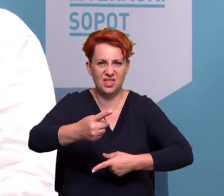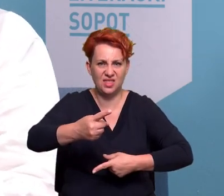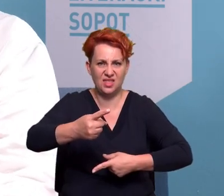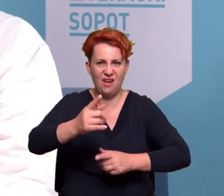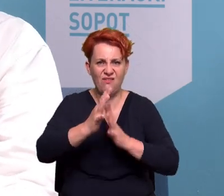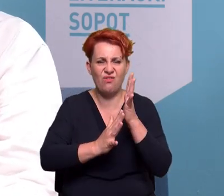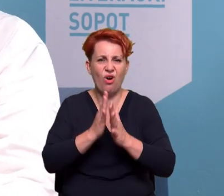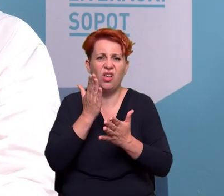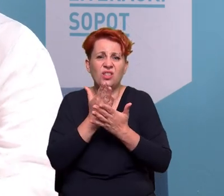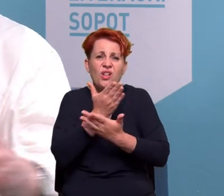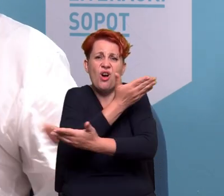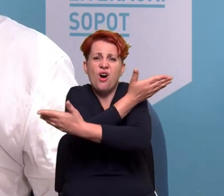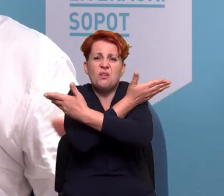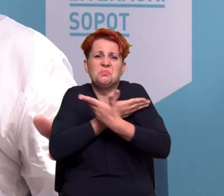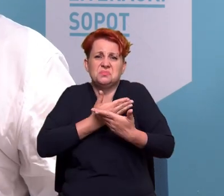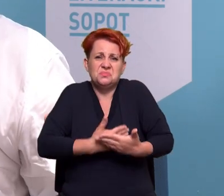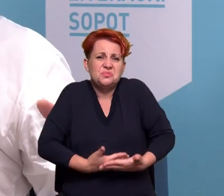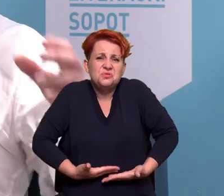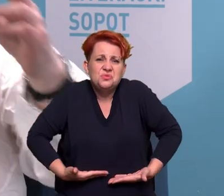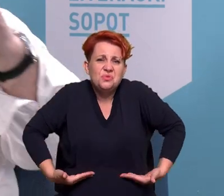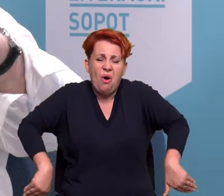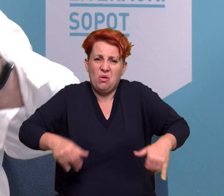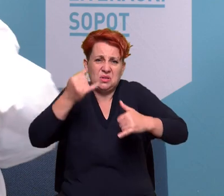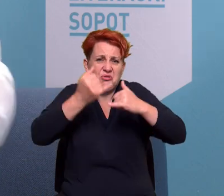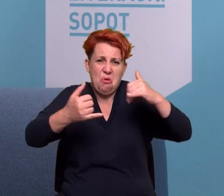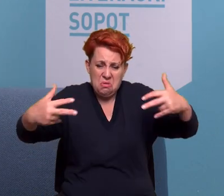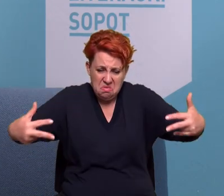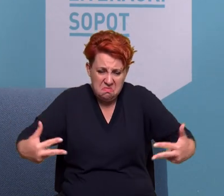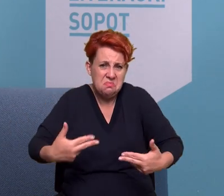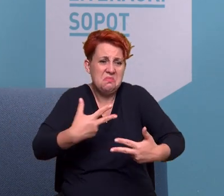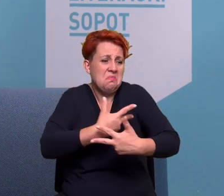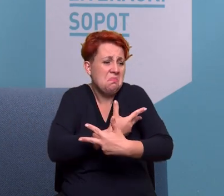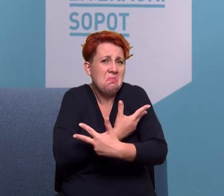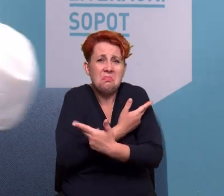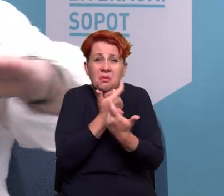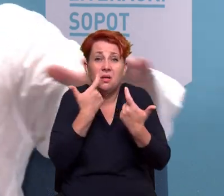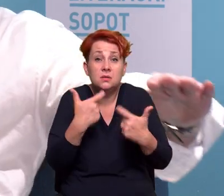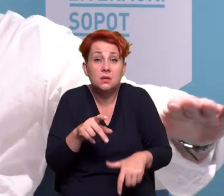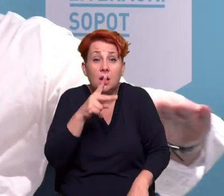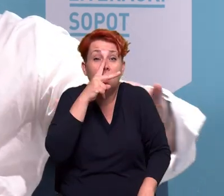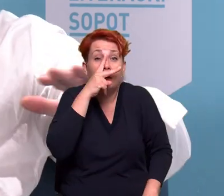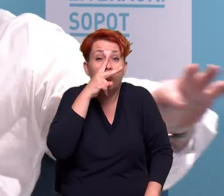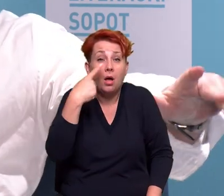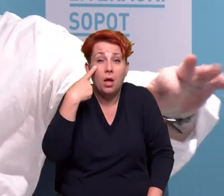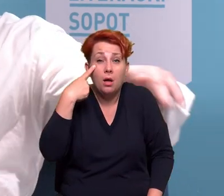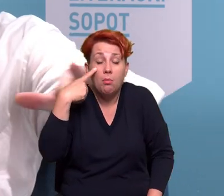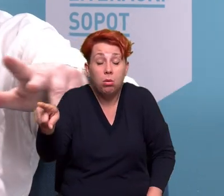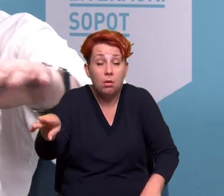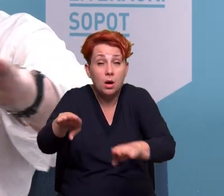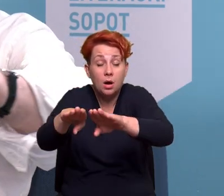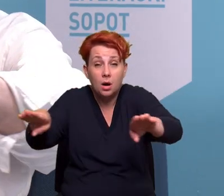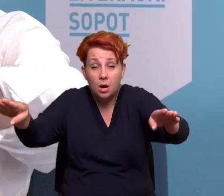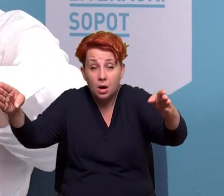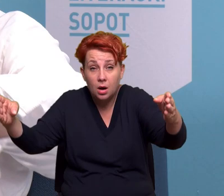Właściwie takie kadłubki bez rąk, bez nóg. No, i tutaj przejeżdżali koło tej płachty, na której były rozłożone te